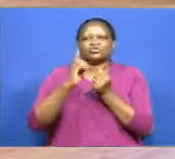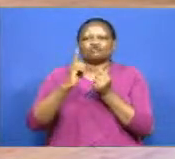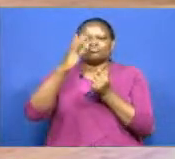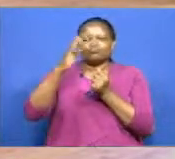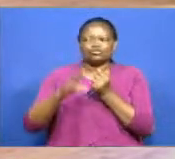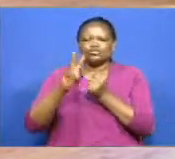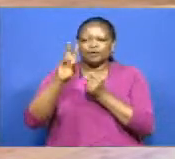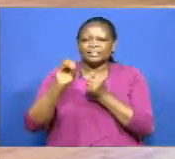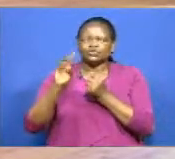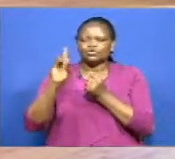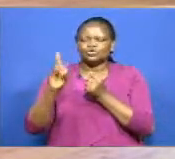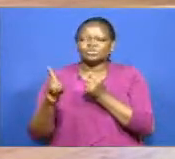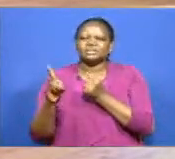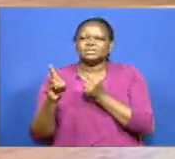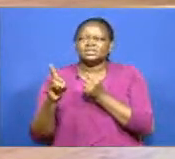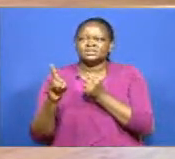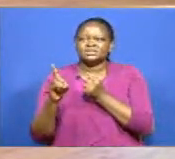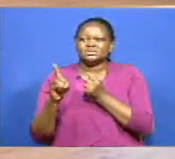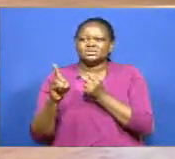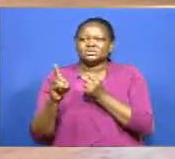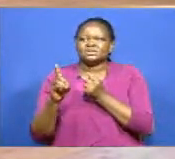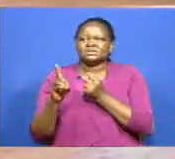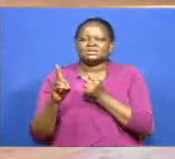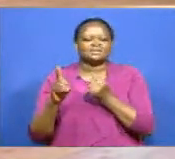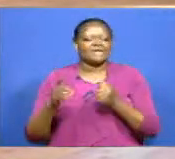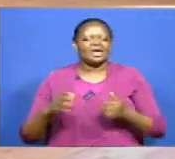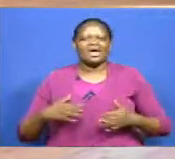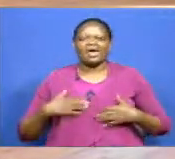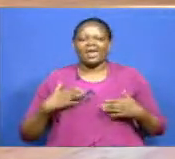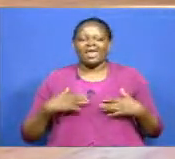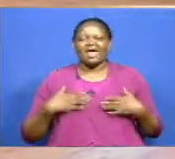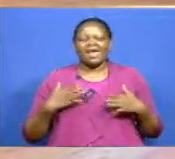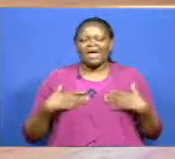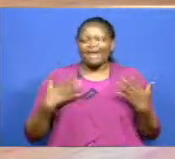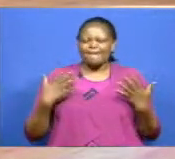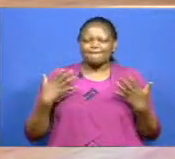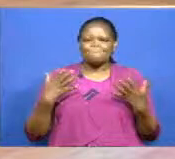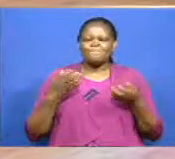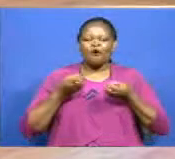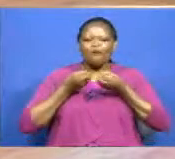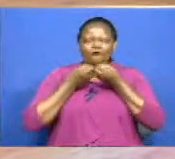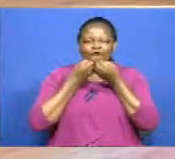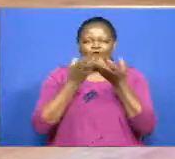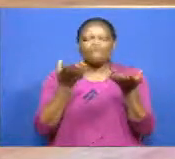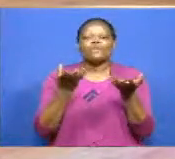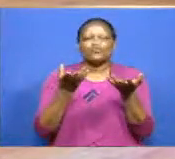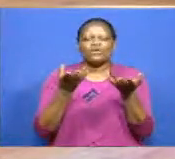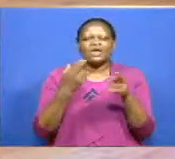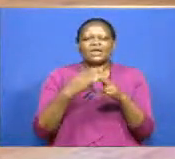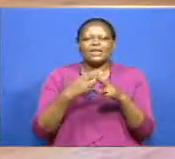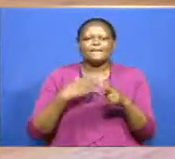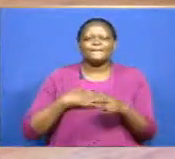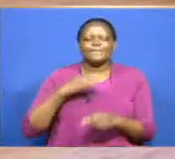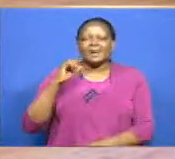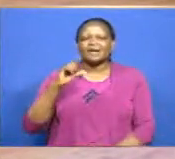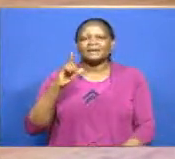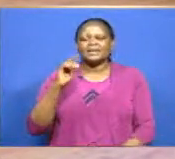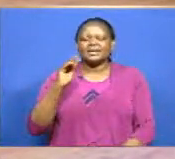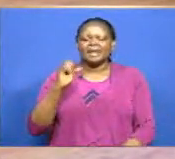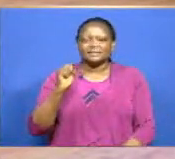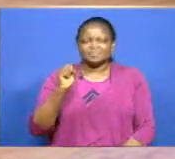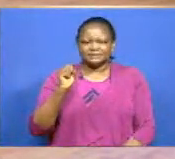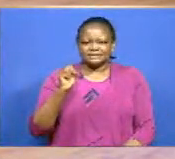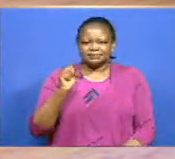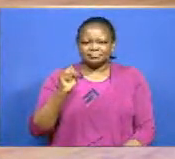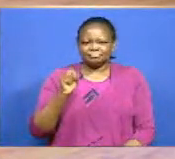wa 2021. Ni fahari yangu kujiunga nawe kukuletea taarifa hizi. Mimi nafahamika kama Gladys Mungai, na katika